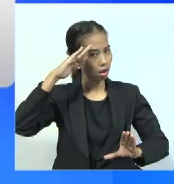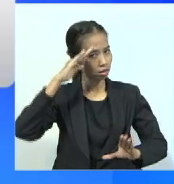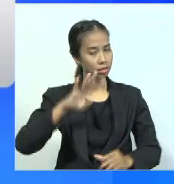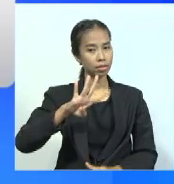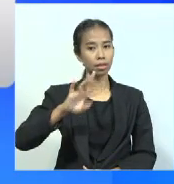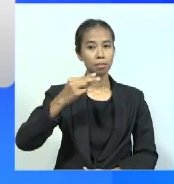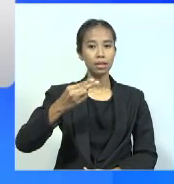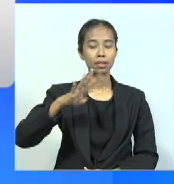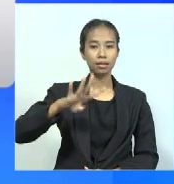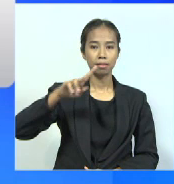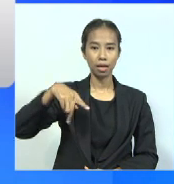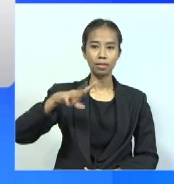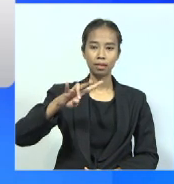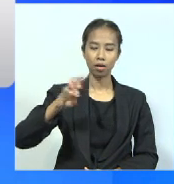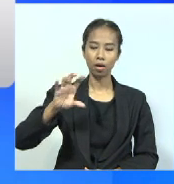ร